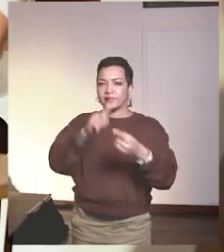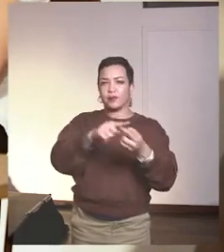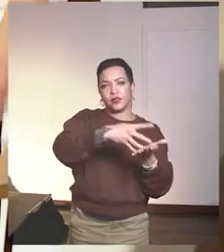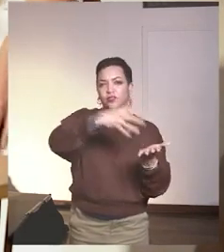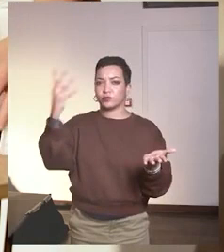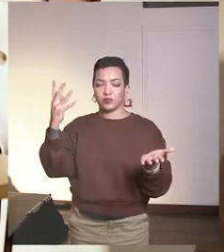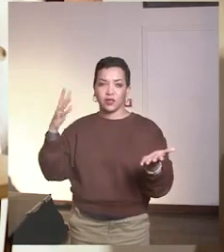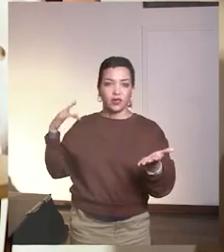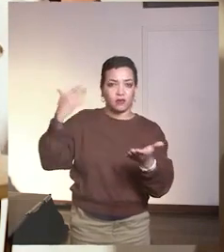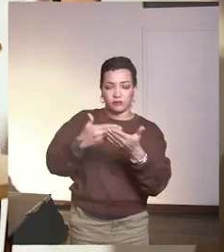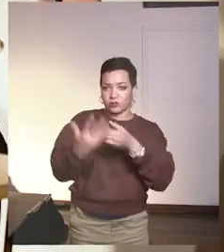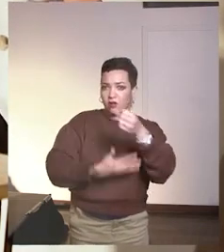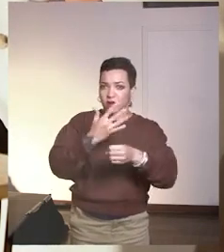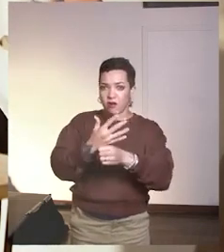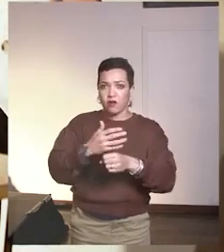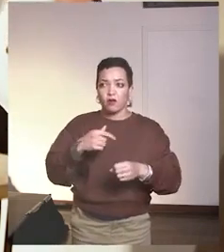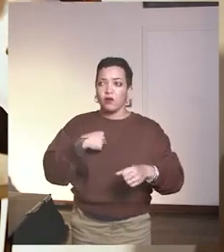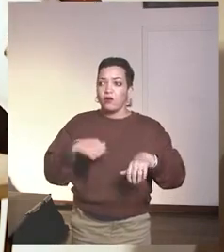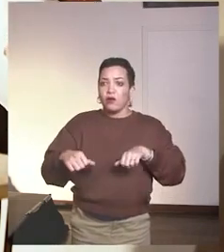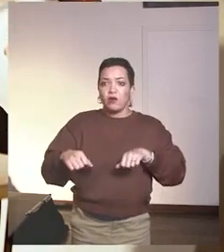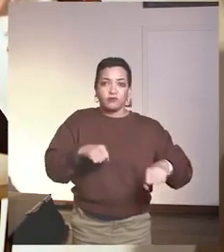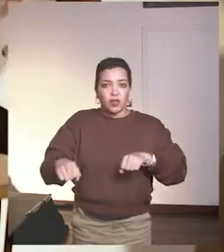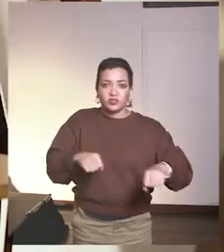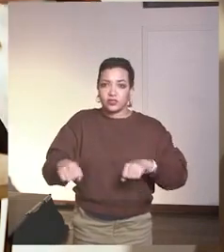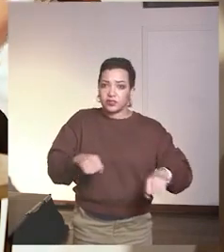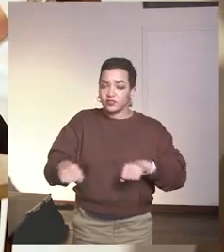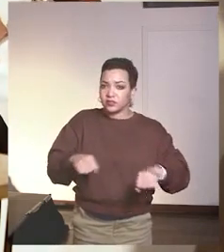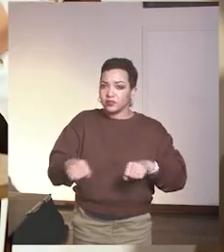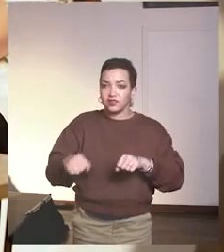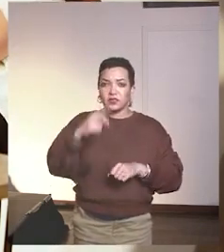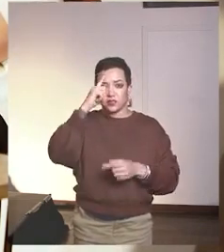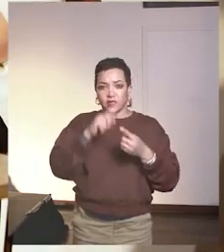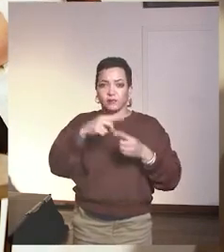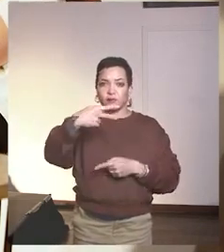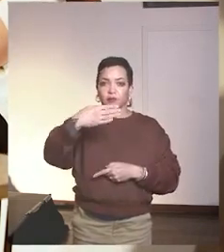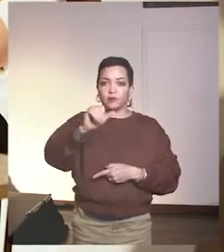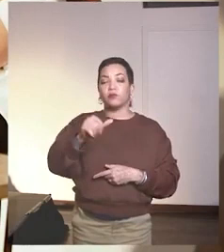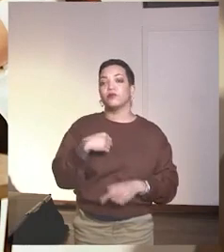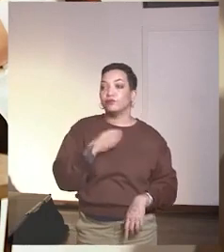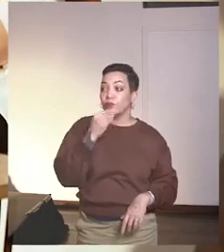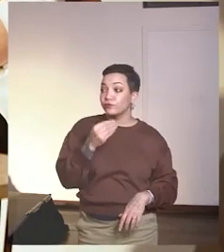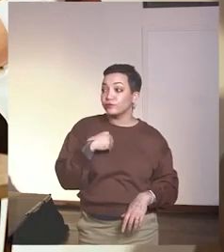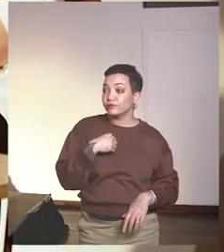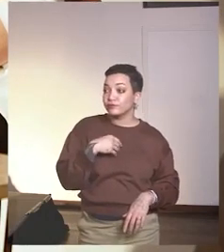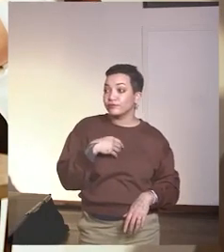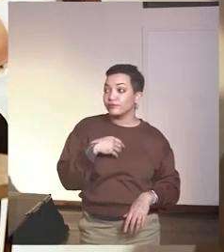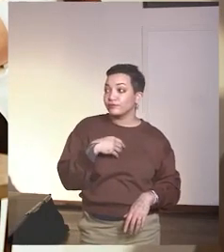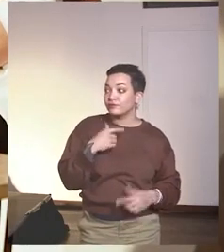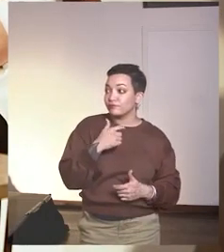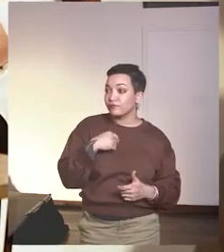5 années. On a beaucoup agi sur le sujet des PMA. Bon, je vois que je suis huée, donc je préfère arrêter dans ces